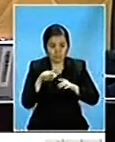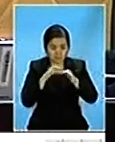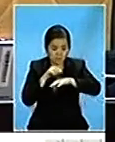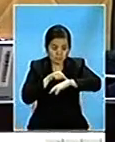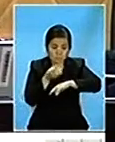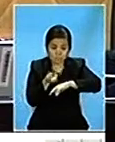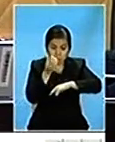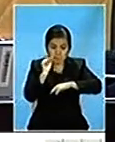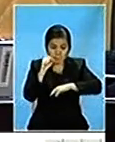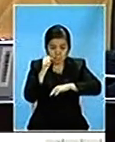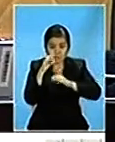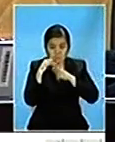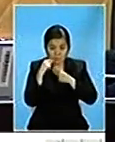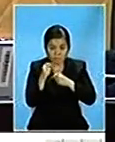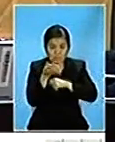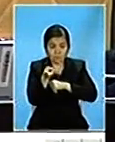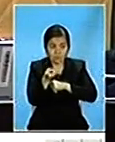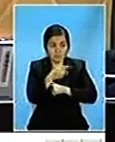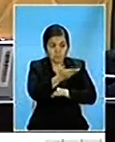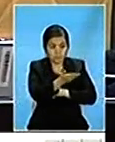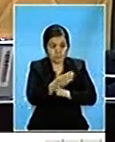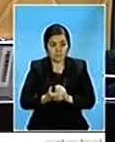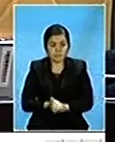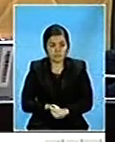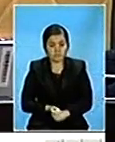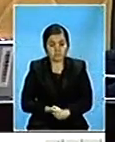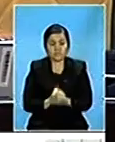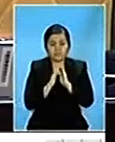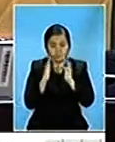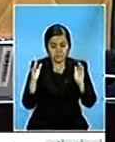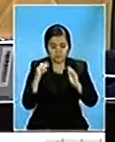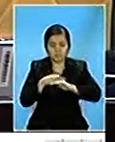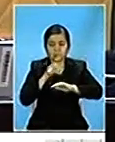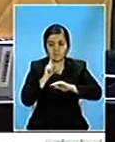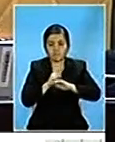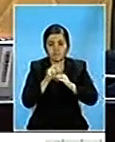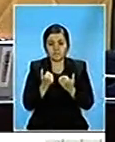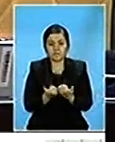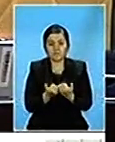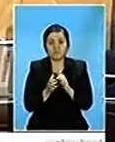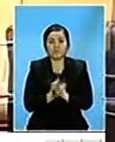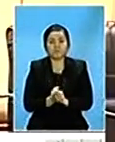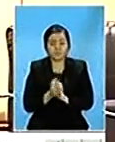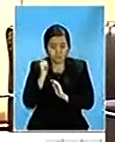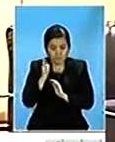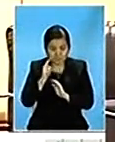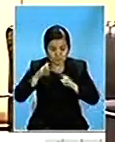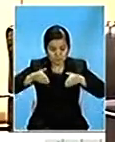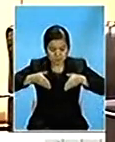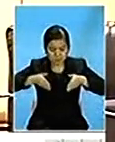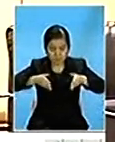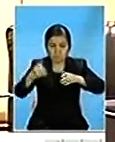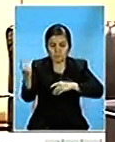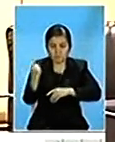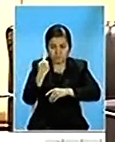ง ครับครับขอบคุณครับท่านประธานครับคือถนนที่ท่านสมา